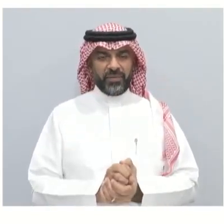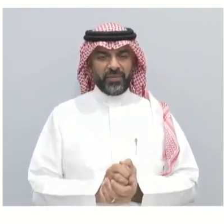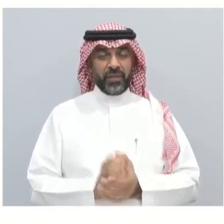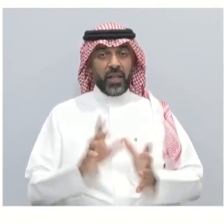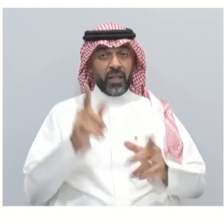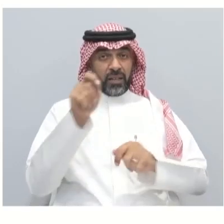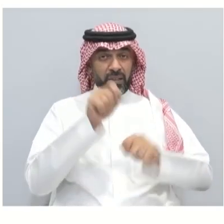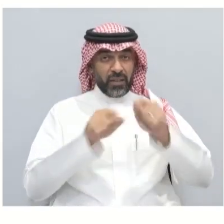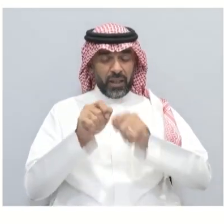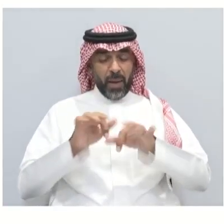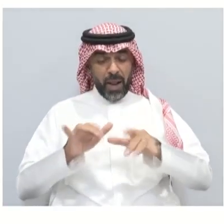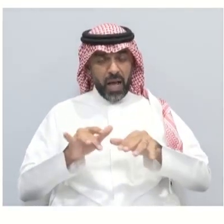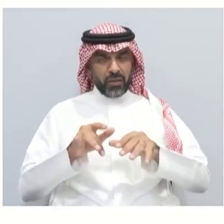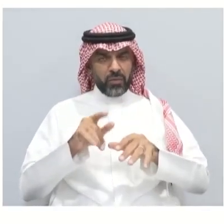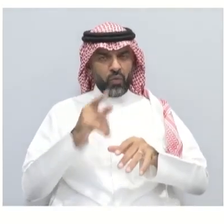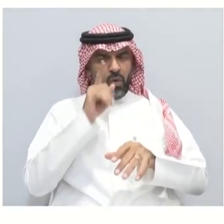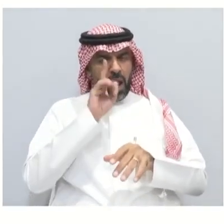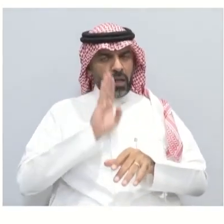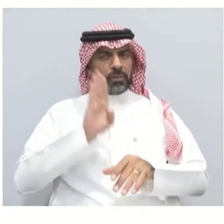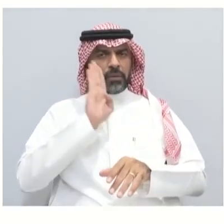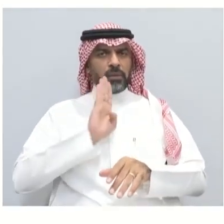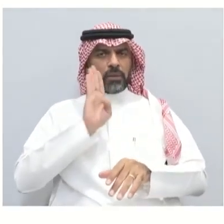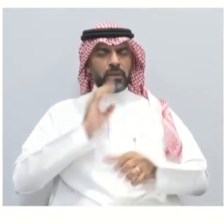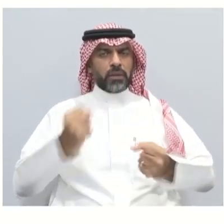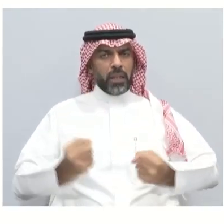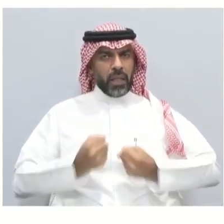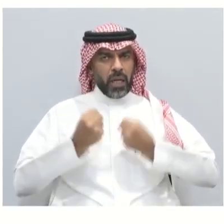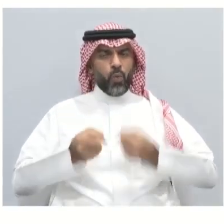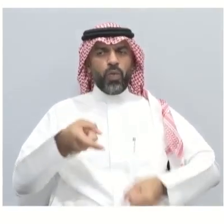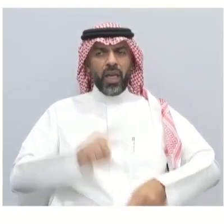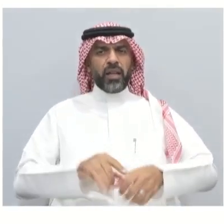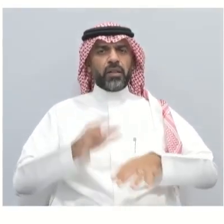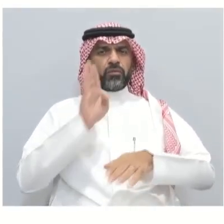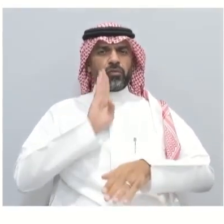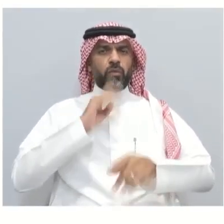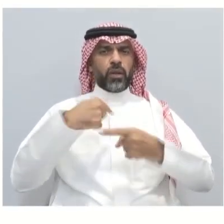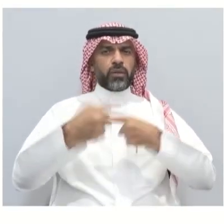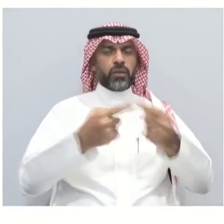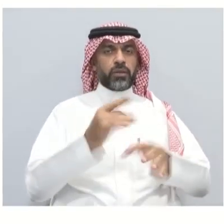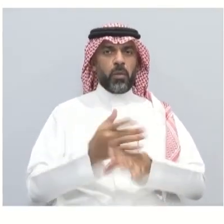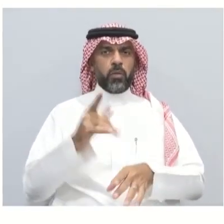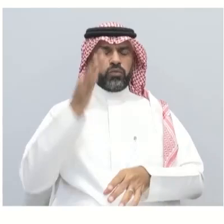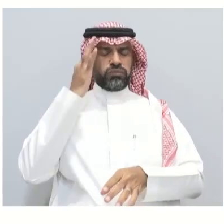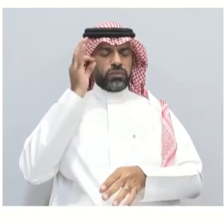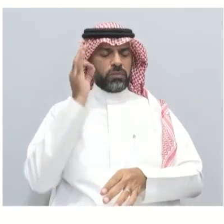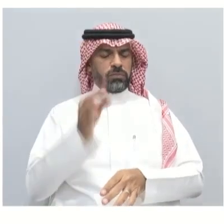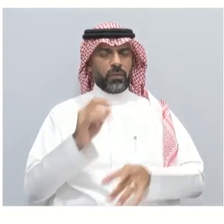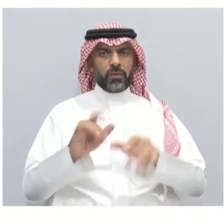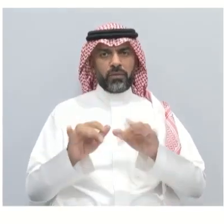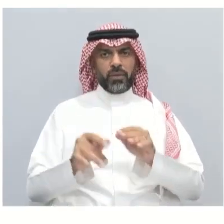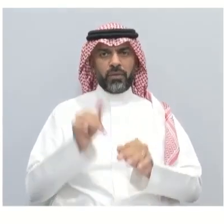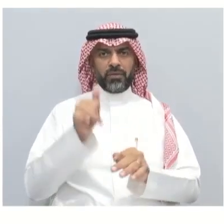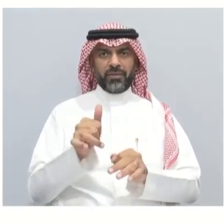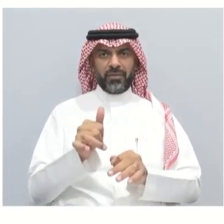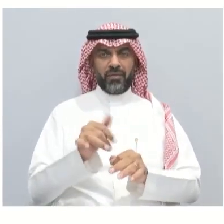طبعا استخدام الحاسب يحتاج الى تدريب والى ممارسه مستمره حتى تحصل على الاحترافيه والاختصاص في هذا المجال